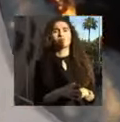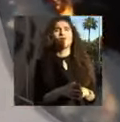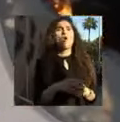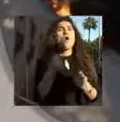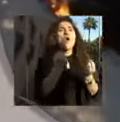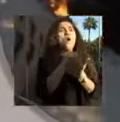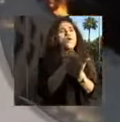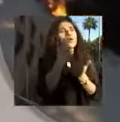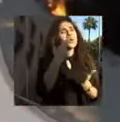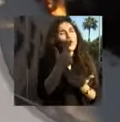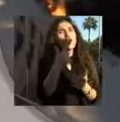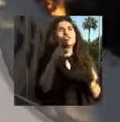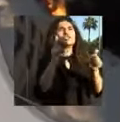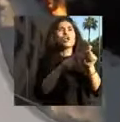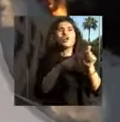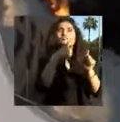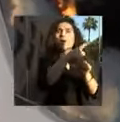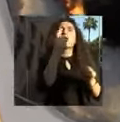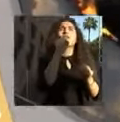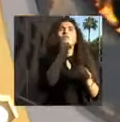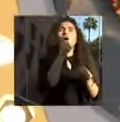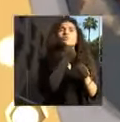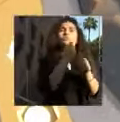Otoyolu, Çeşmeli Taşucu hattını